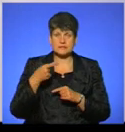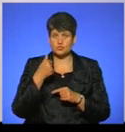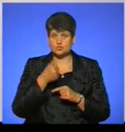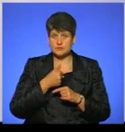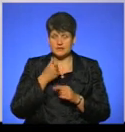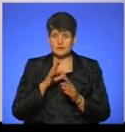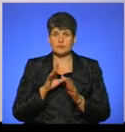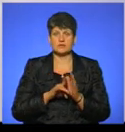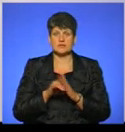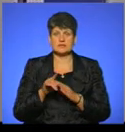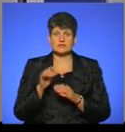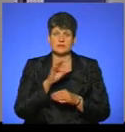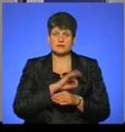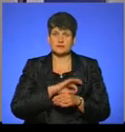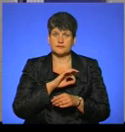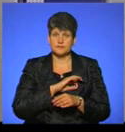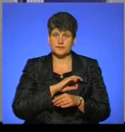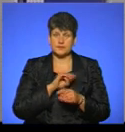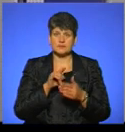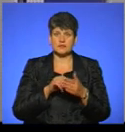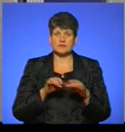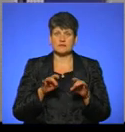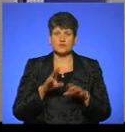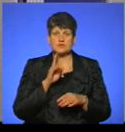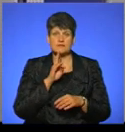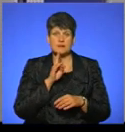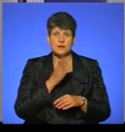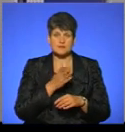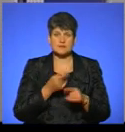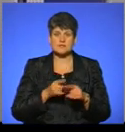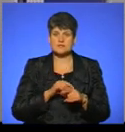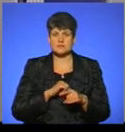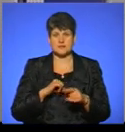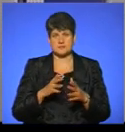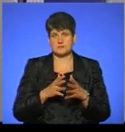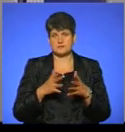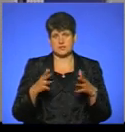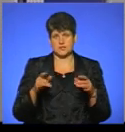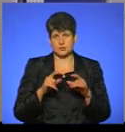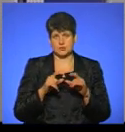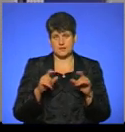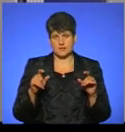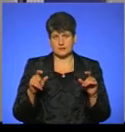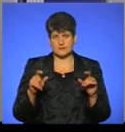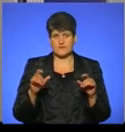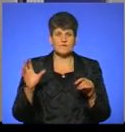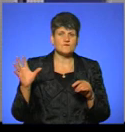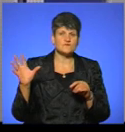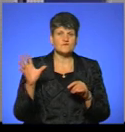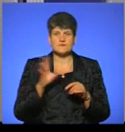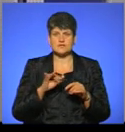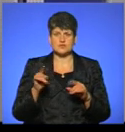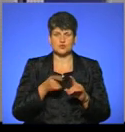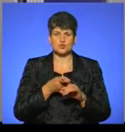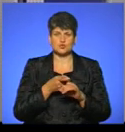експлуатації. Питання вирішується по Кременцю. Це найбільші об'єкти. Тобто все, що стосується